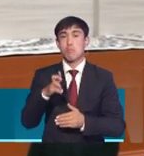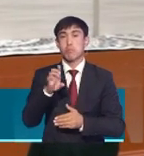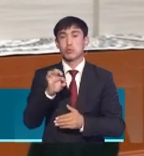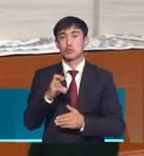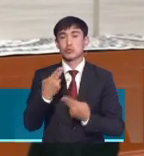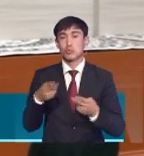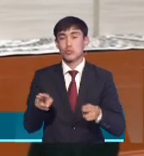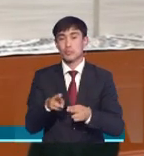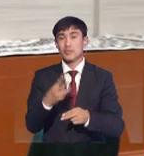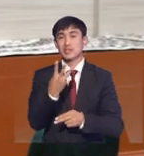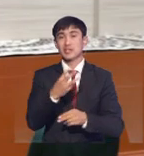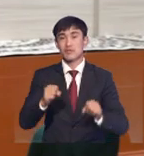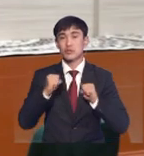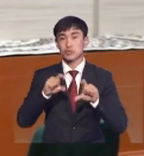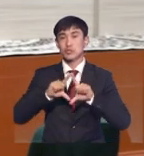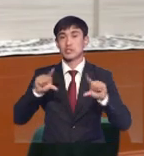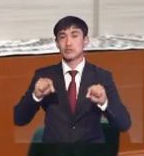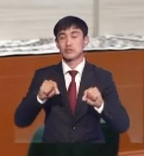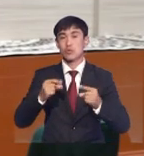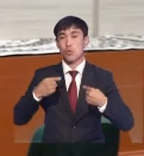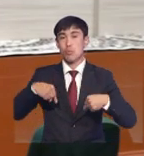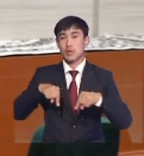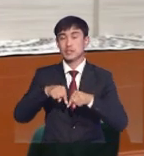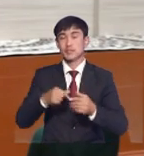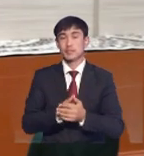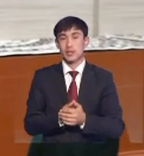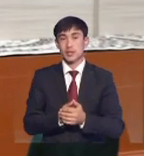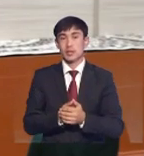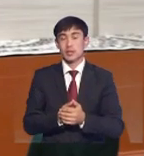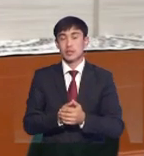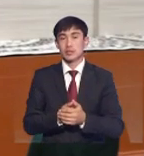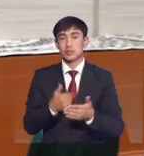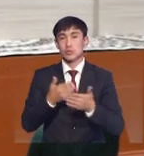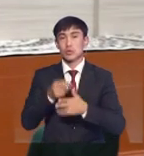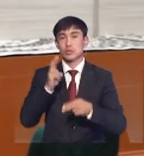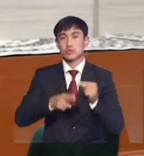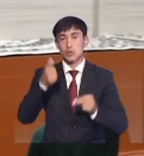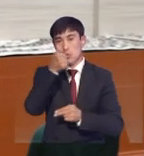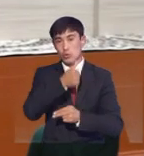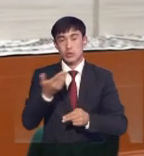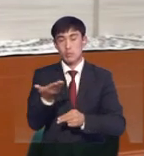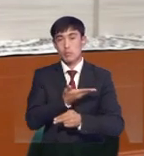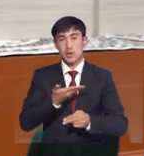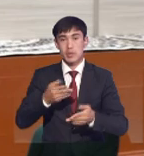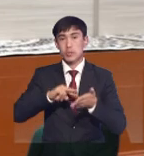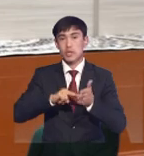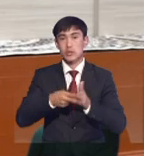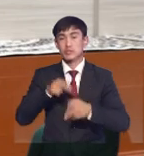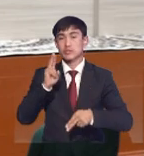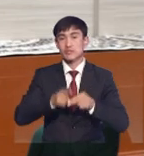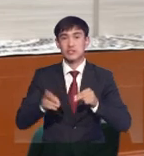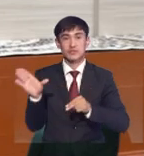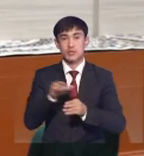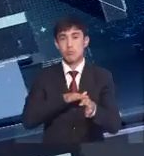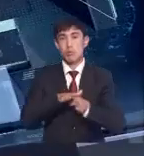блочно-модульный клуб, 3 физкультурно-оздоровительный комплекс. И до конца года мы этот планируем завершить все